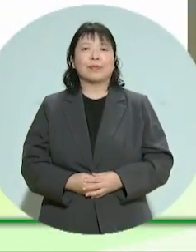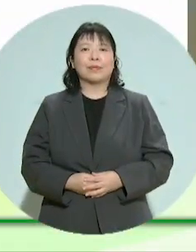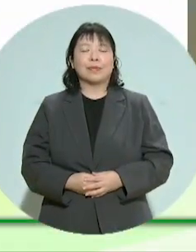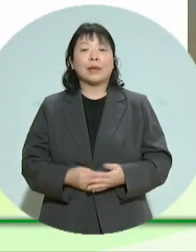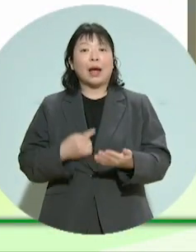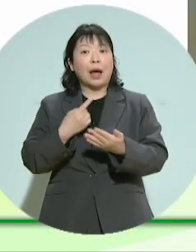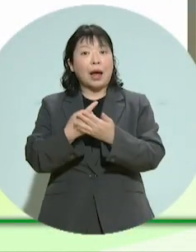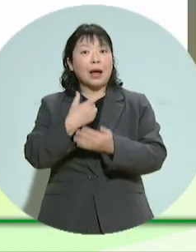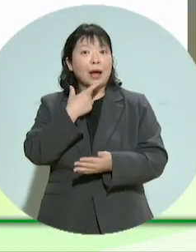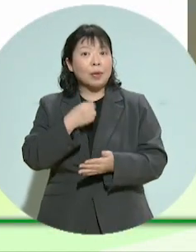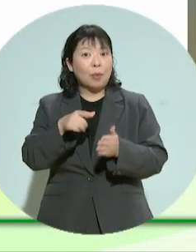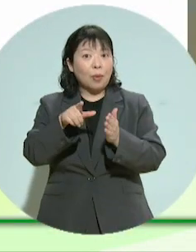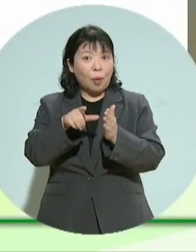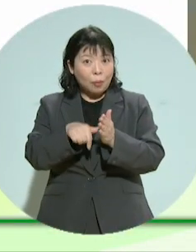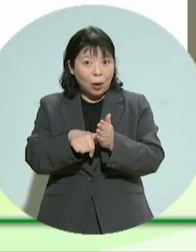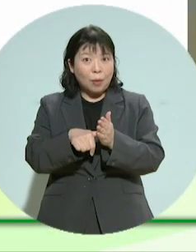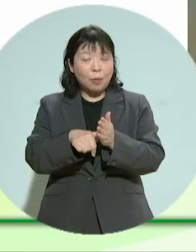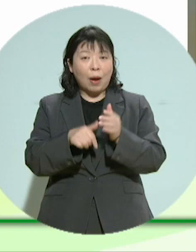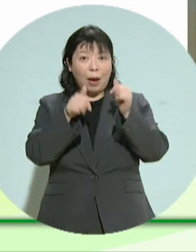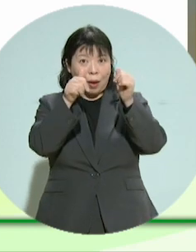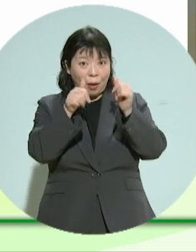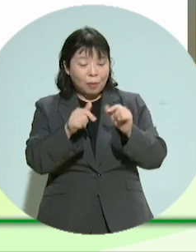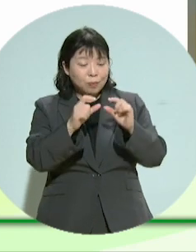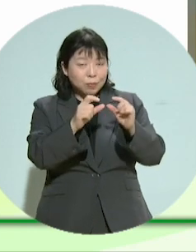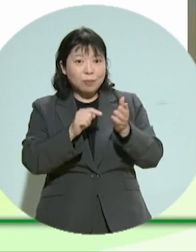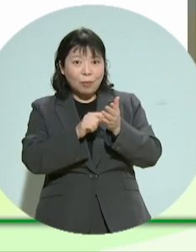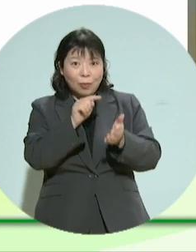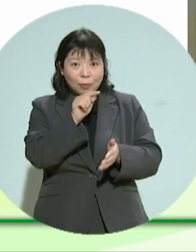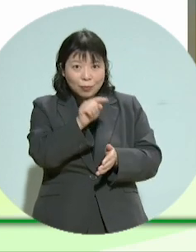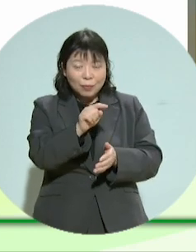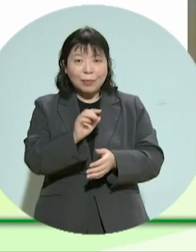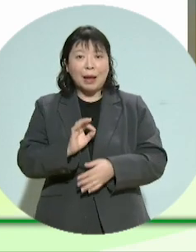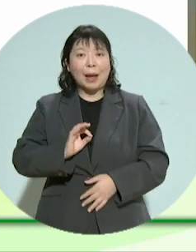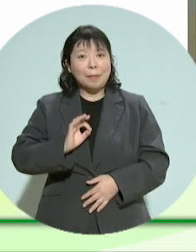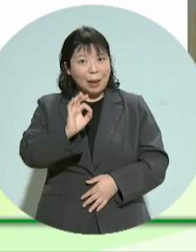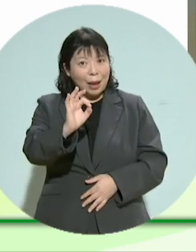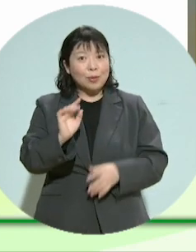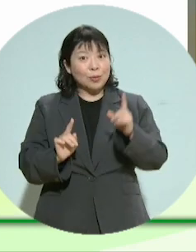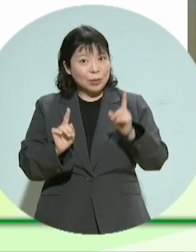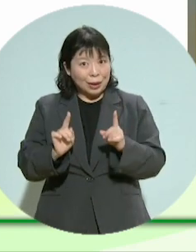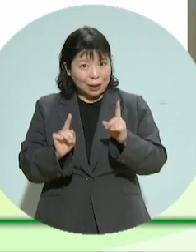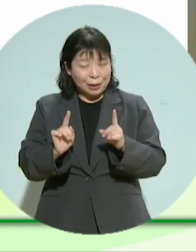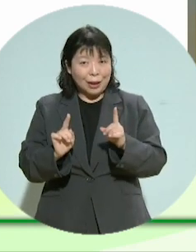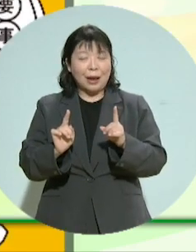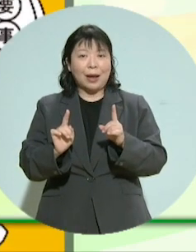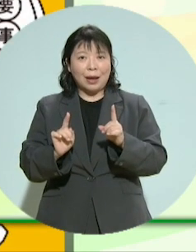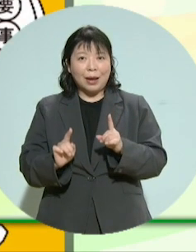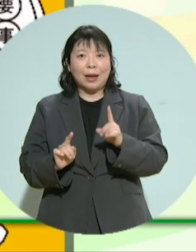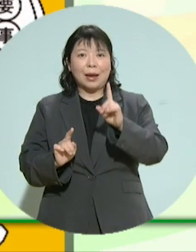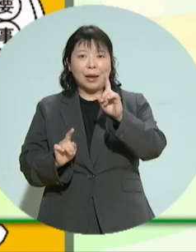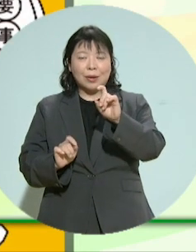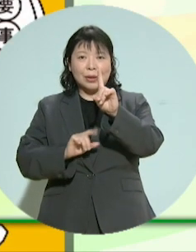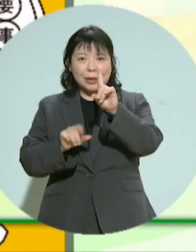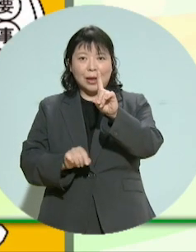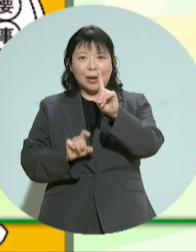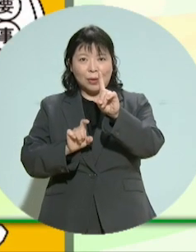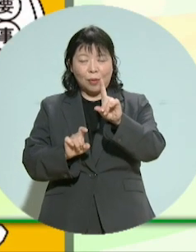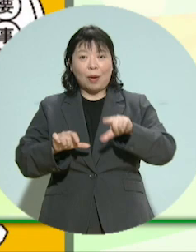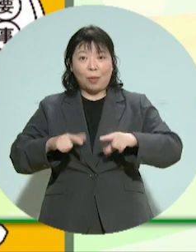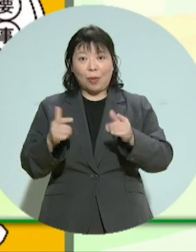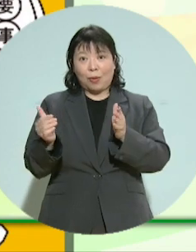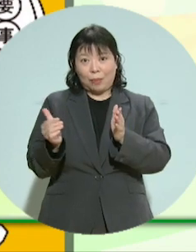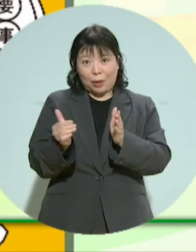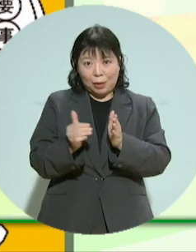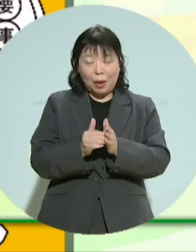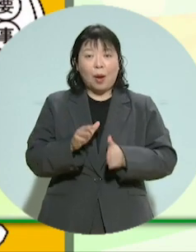参加を希望する人は申し込みフォーム、E メールのいずれかで、今月10日木曜日必着で子ども